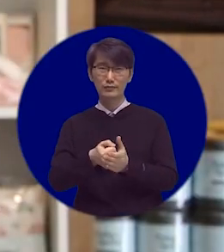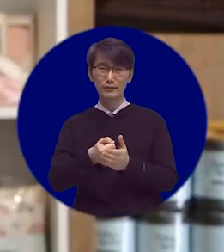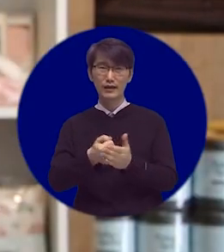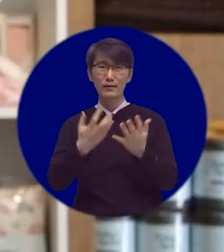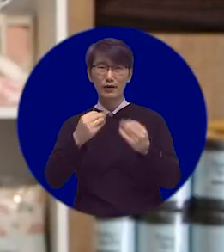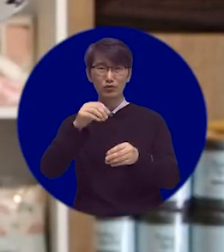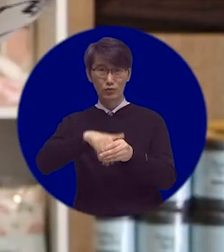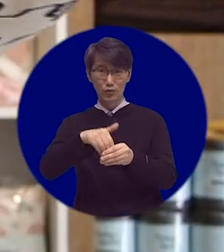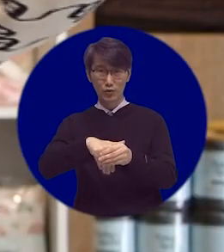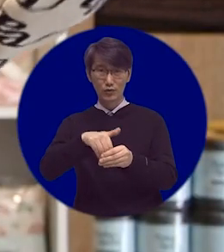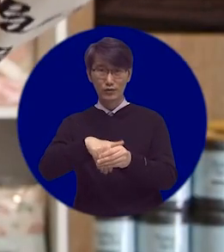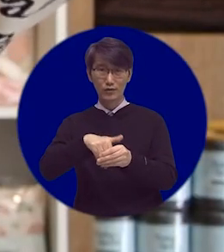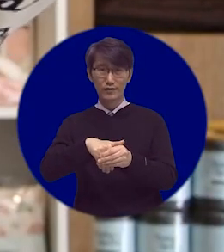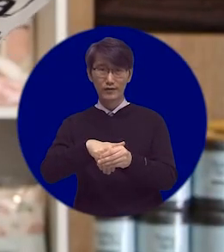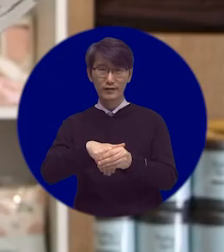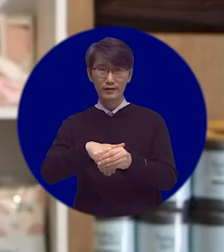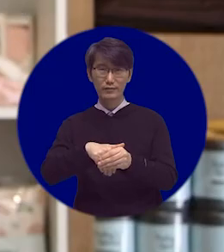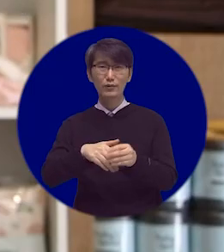투표해 주세요.